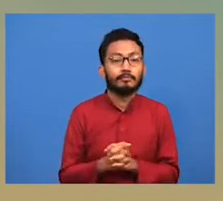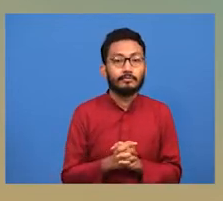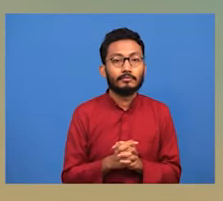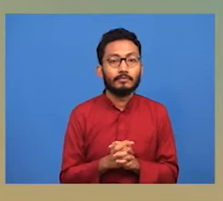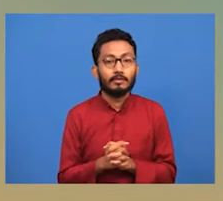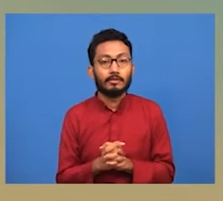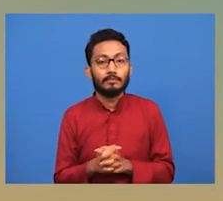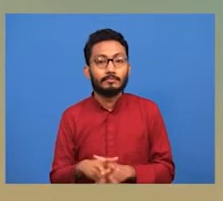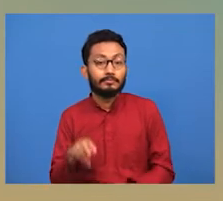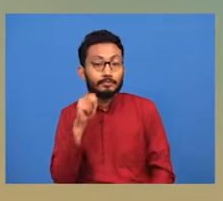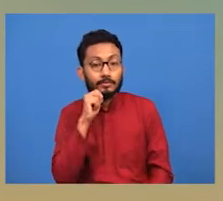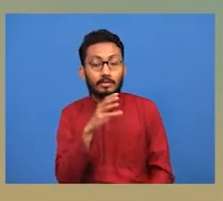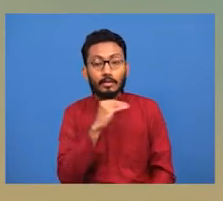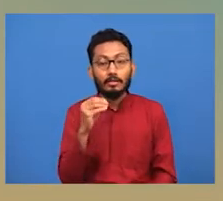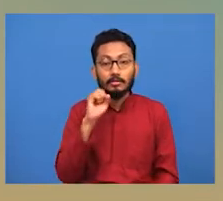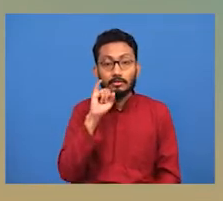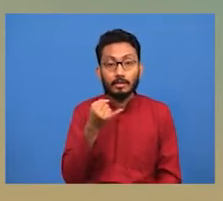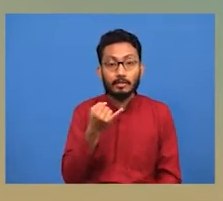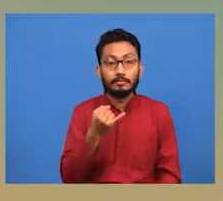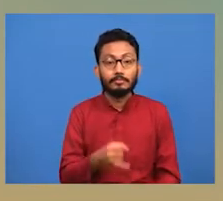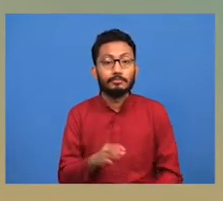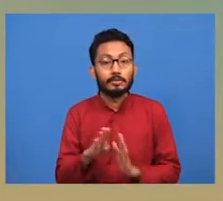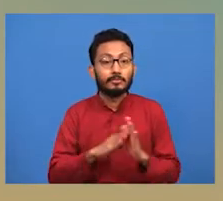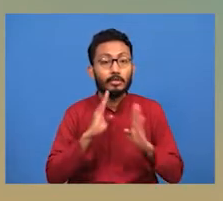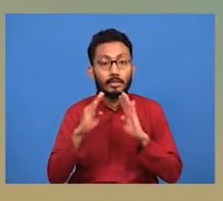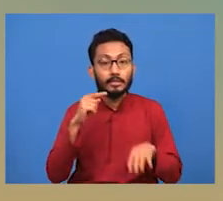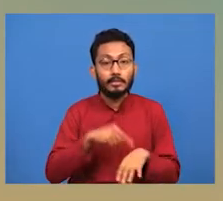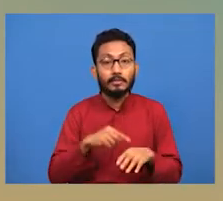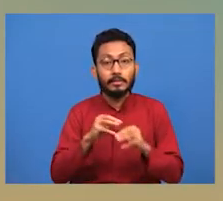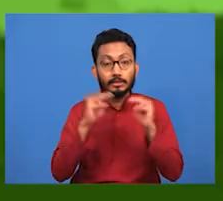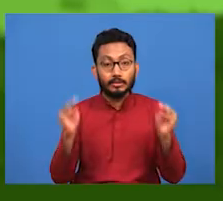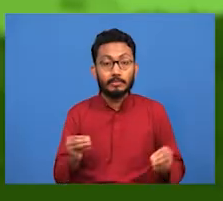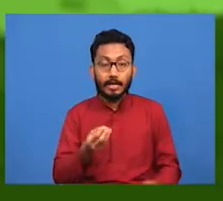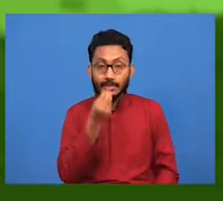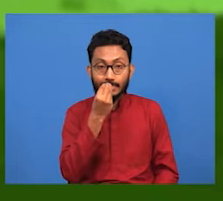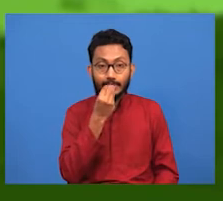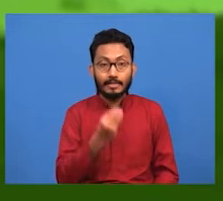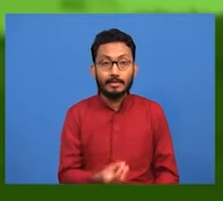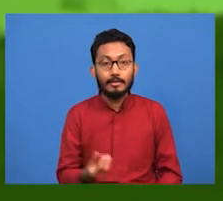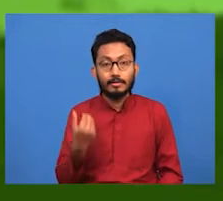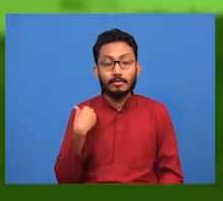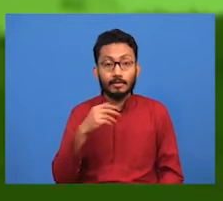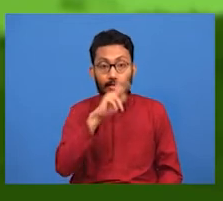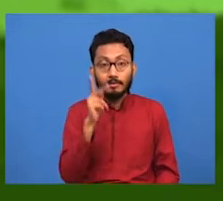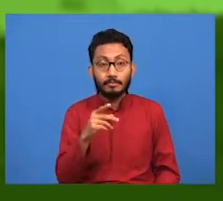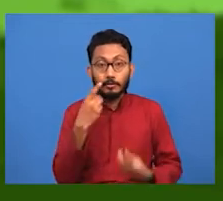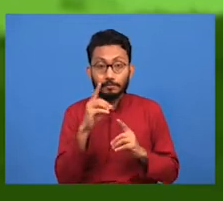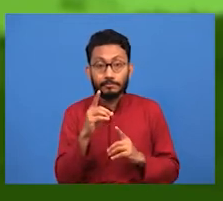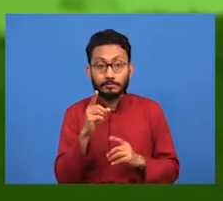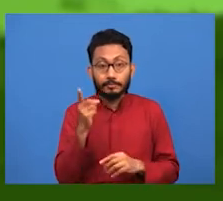Contohnya, Nabila dan Jimmy berbual di meja makan. Adakah jawapan